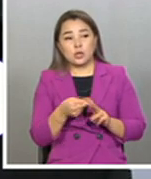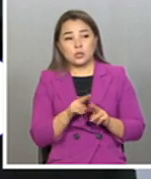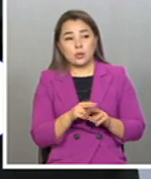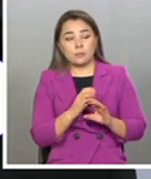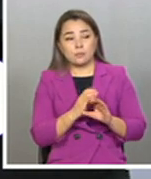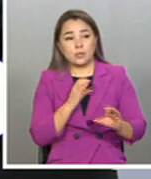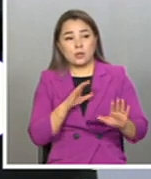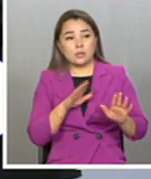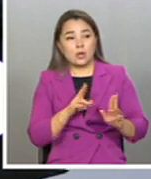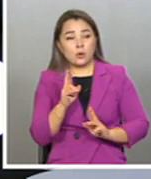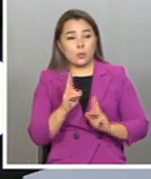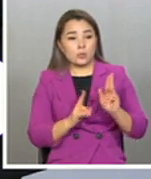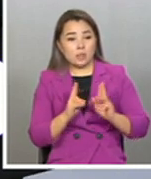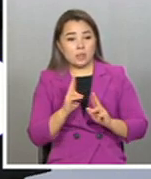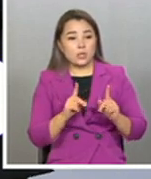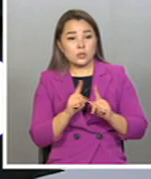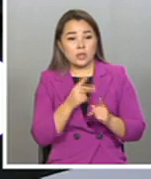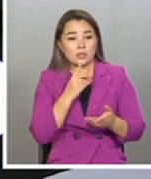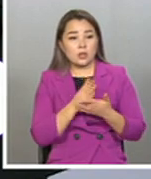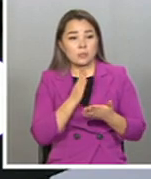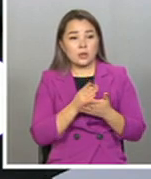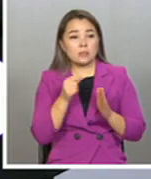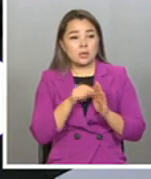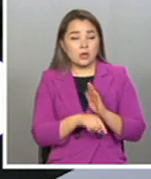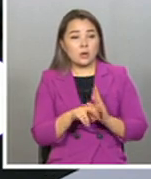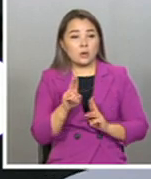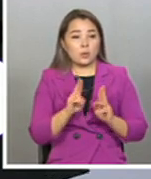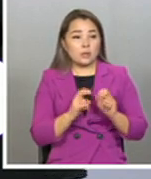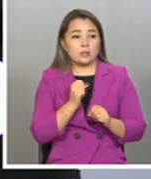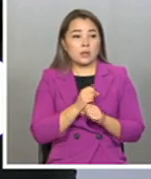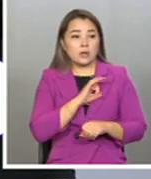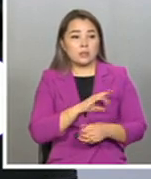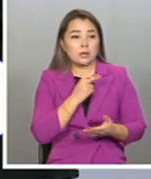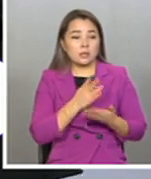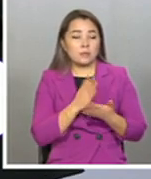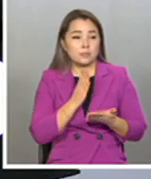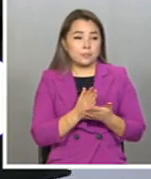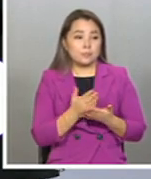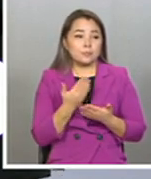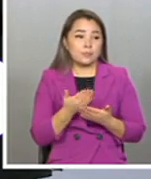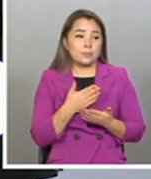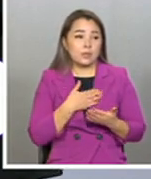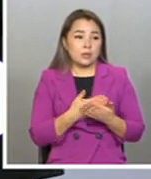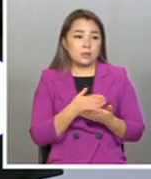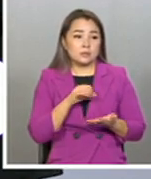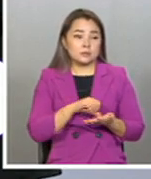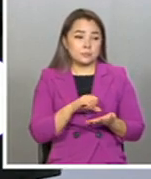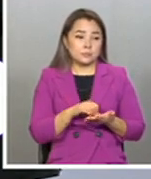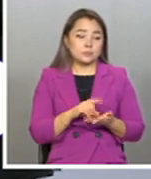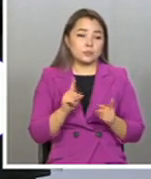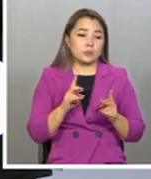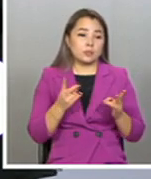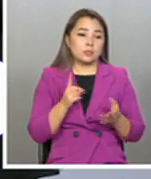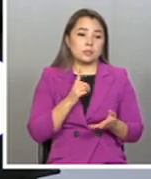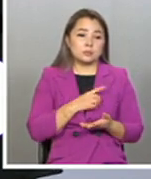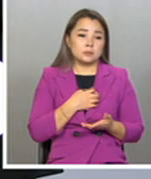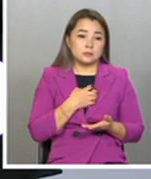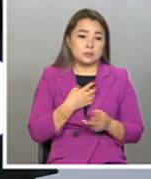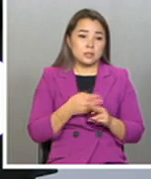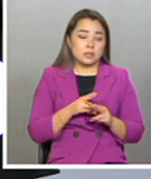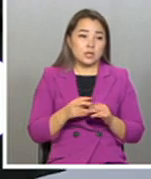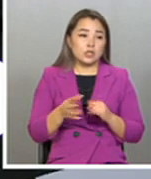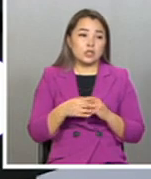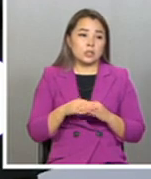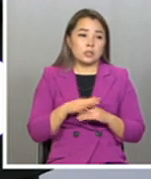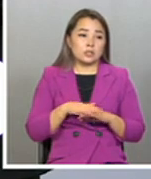Реактивті қозғалтқыштар, яғни реактивті қозғалыс кезінде пайдаланылады. Реактивті қозғалыс бізге не үшін қажет? Яғни жердің